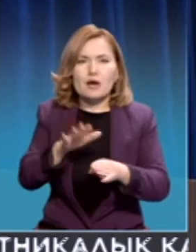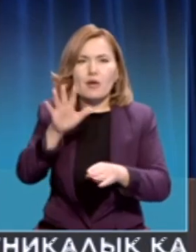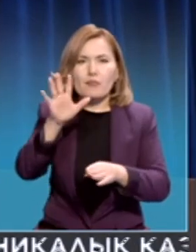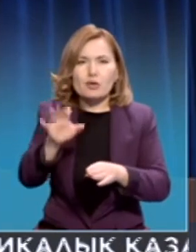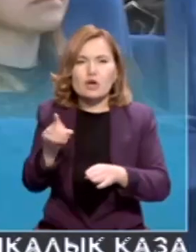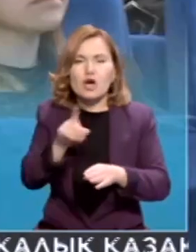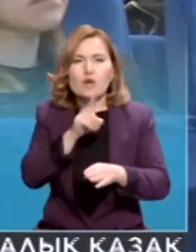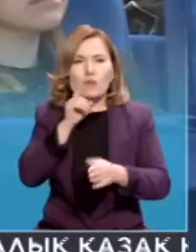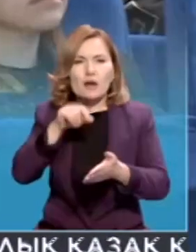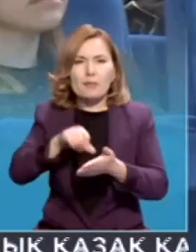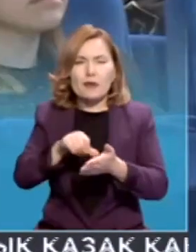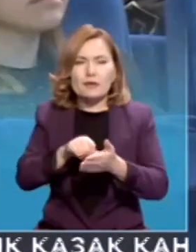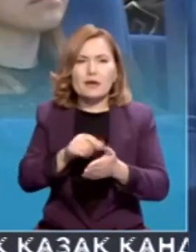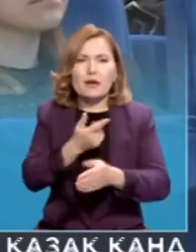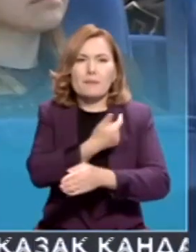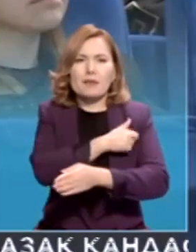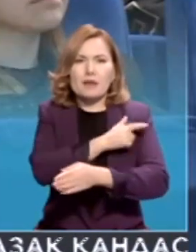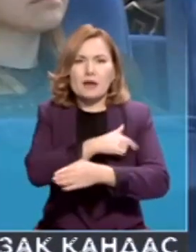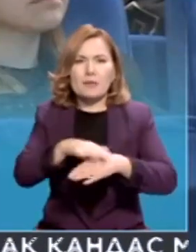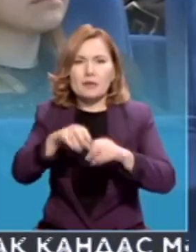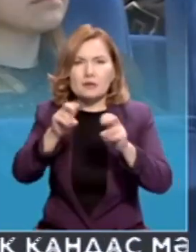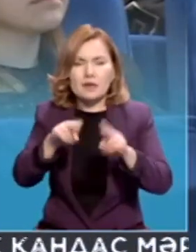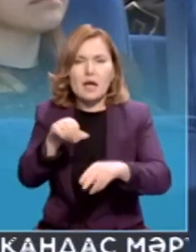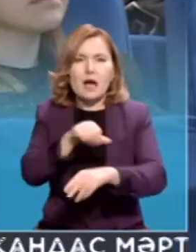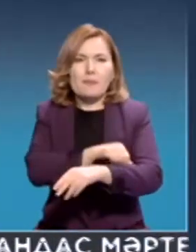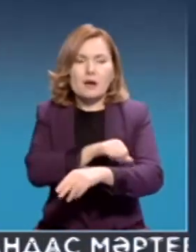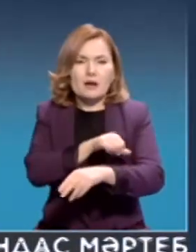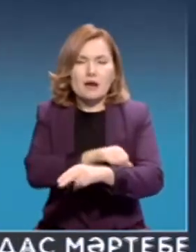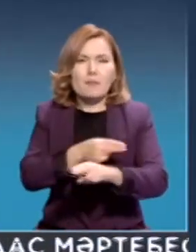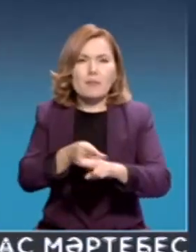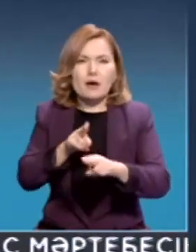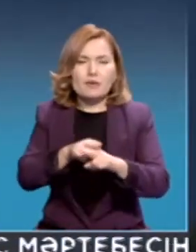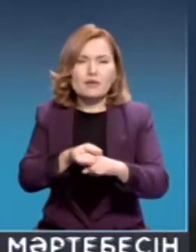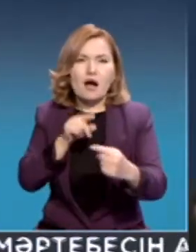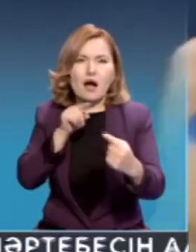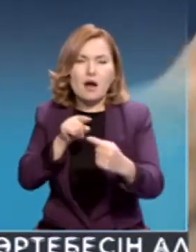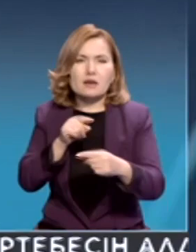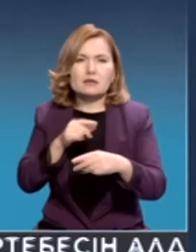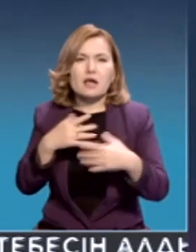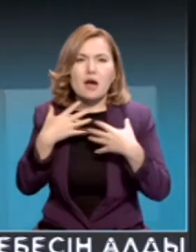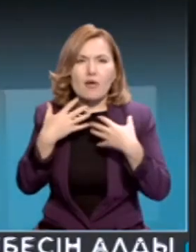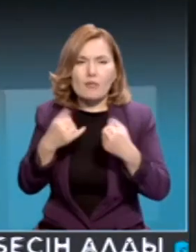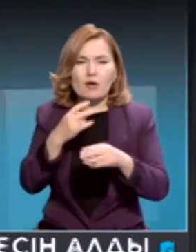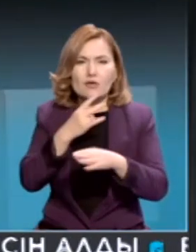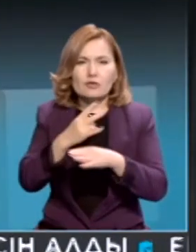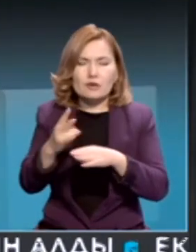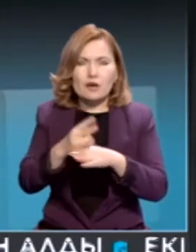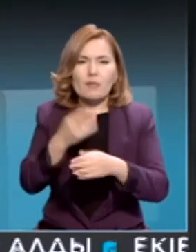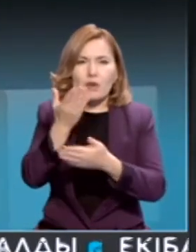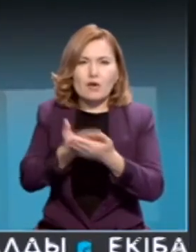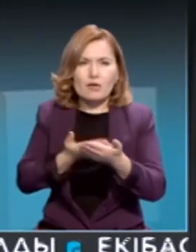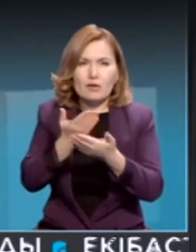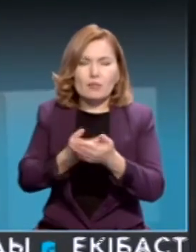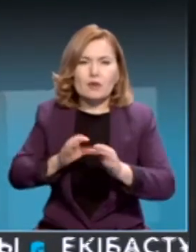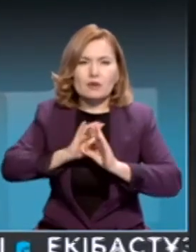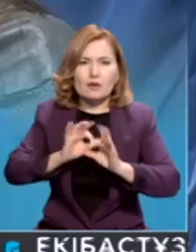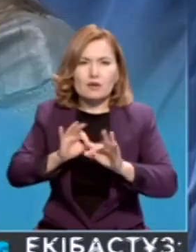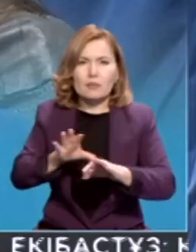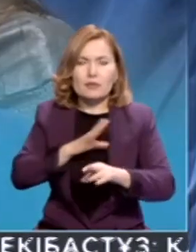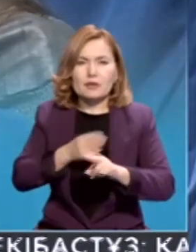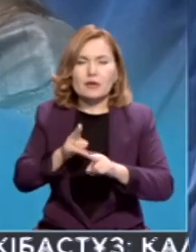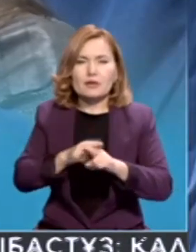500-ге тарта жас қатысқан жиында медицина мамандары есірткінің денсаулыққа қоғамға тигізетін ауыр зардабы туралы жан-жақты ақпарат